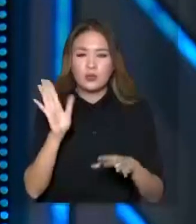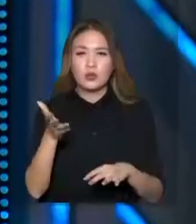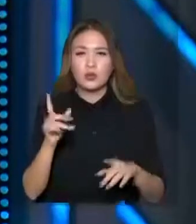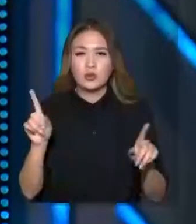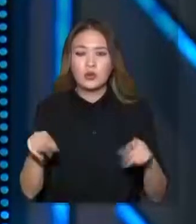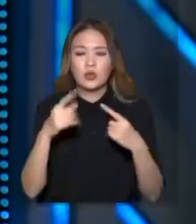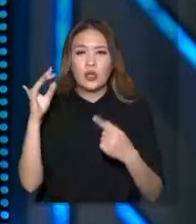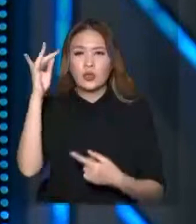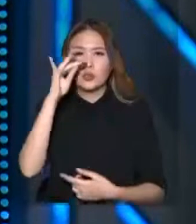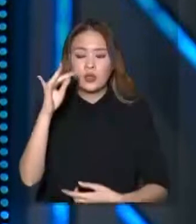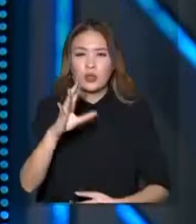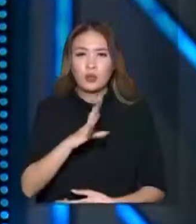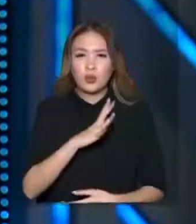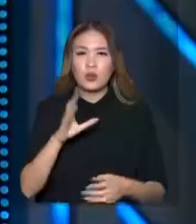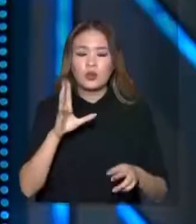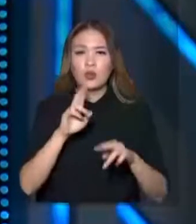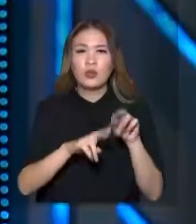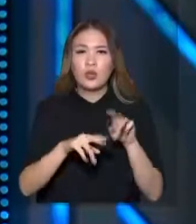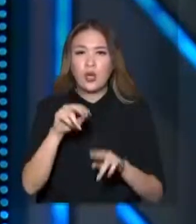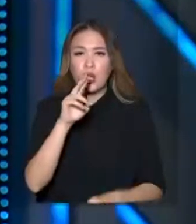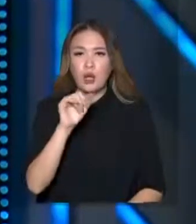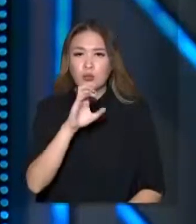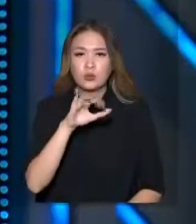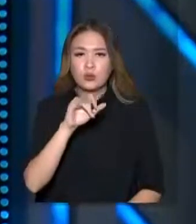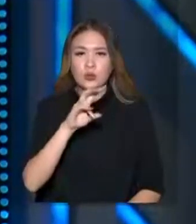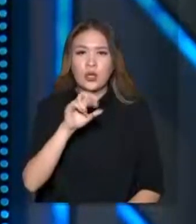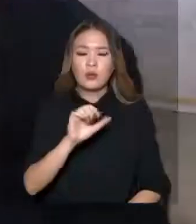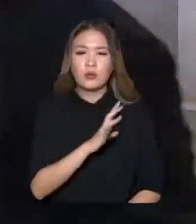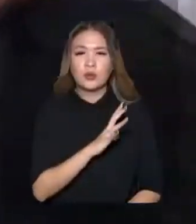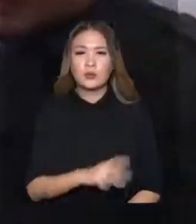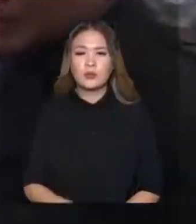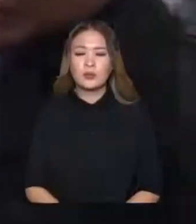осы тарихи кешен құрылысының капсуласы салынды.